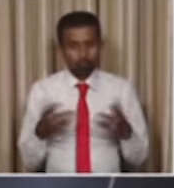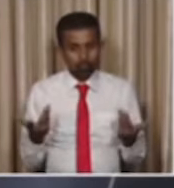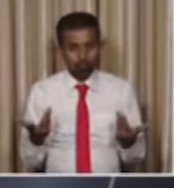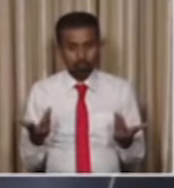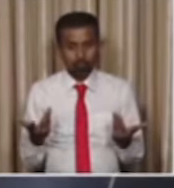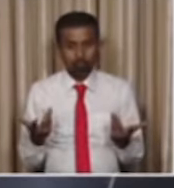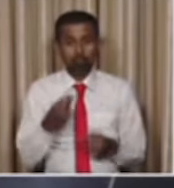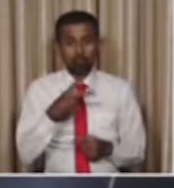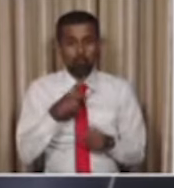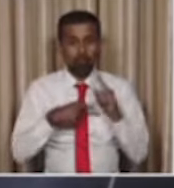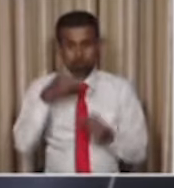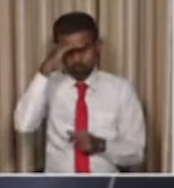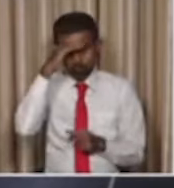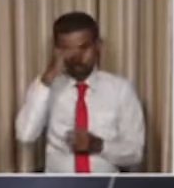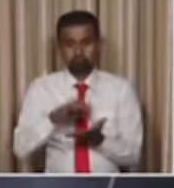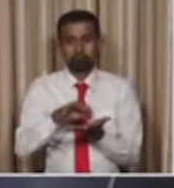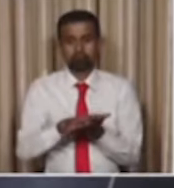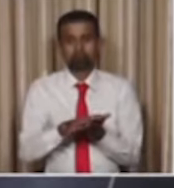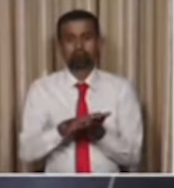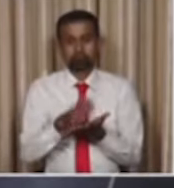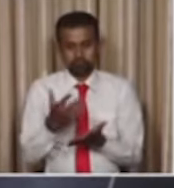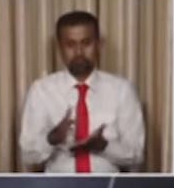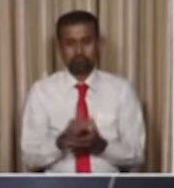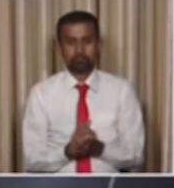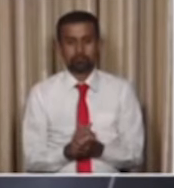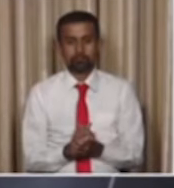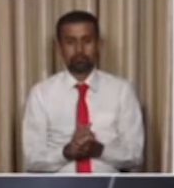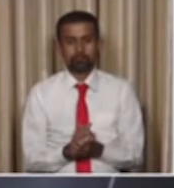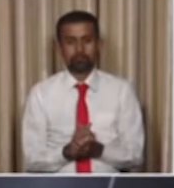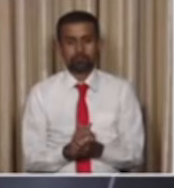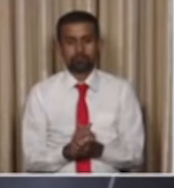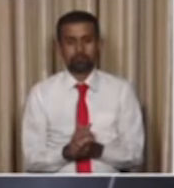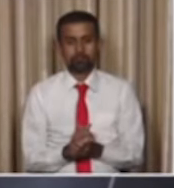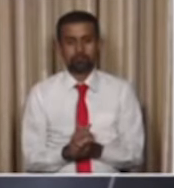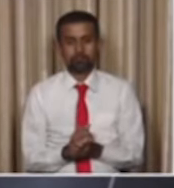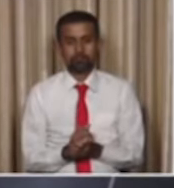තමයි නියෝජ්‍ය කතානායකතුමට එවැනි තීන්දුවක් දෙන්න සිද්ධ වුණේ. උදේ.